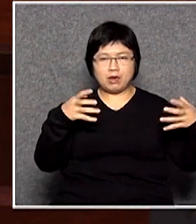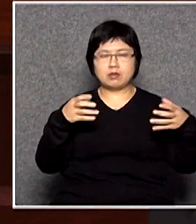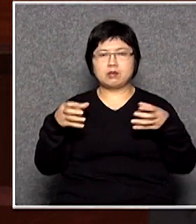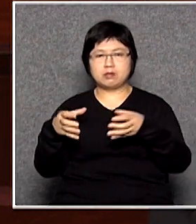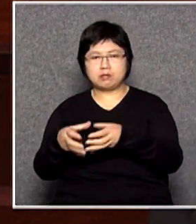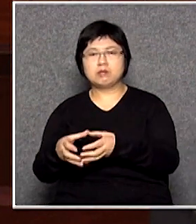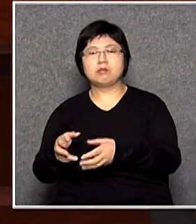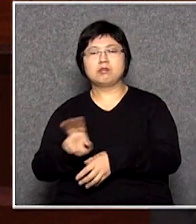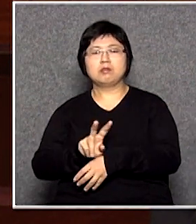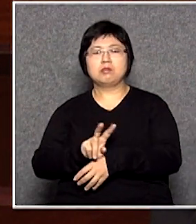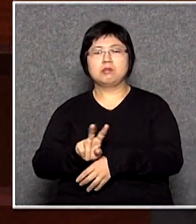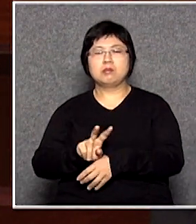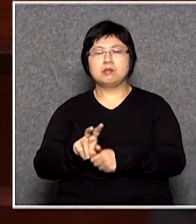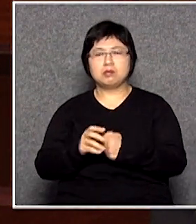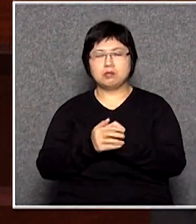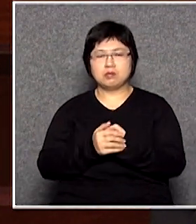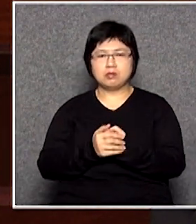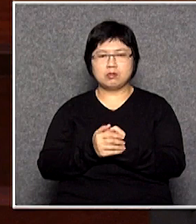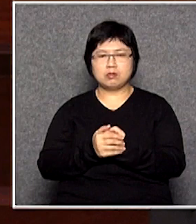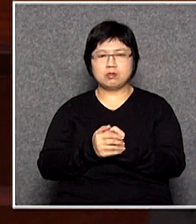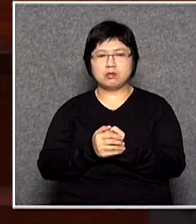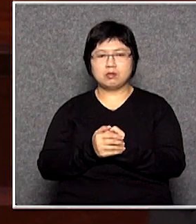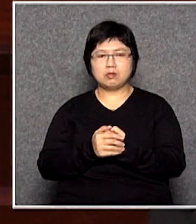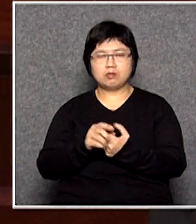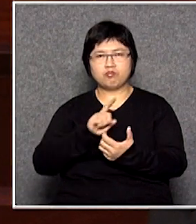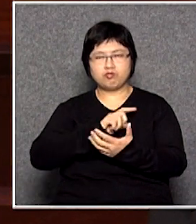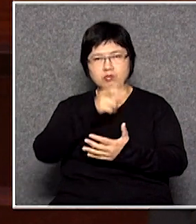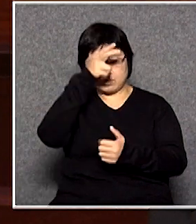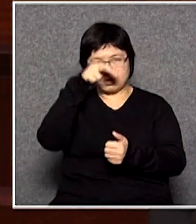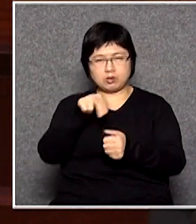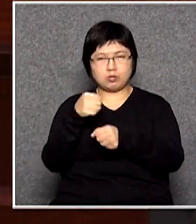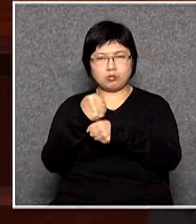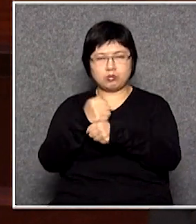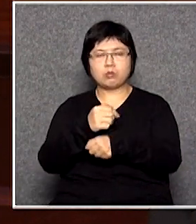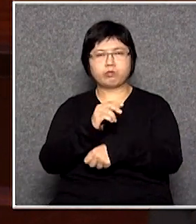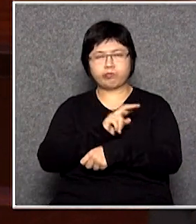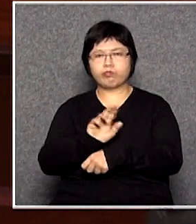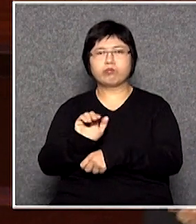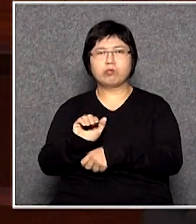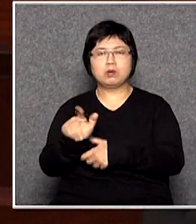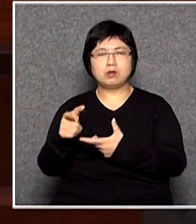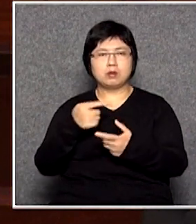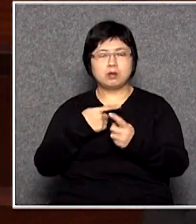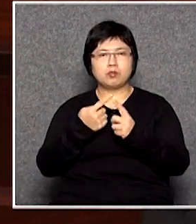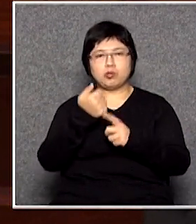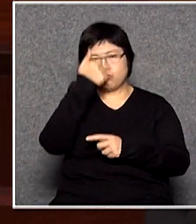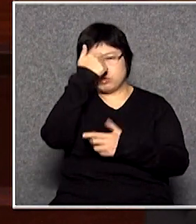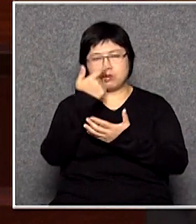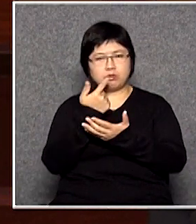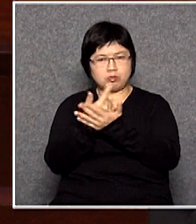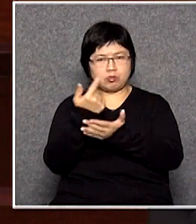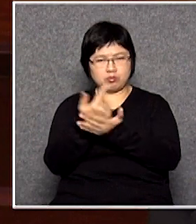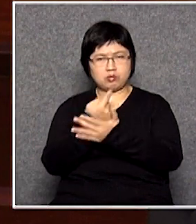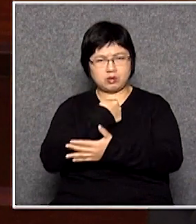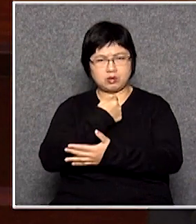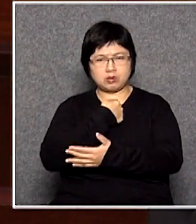他都可以去進行他的政治工作，是吧？這是民主政治一個最重要的要素